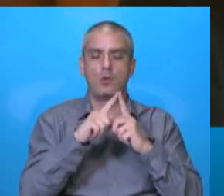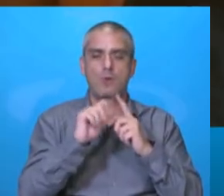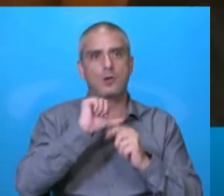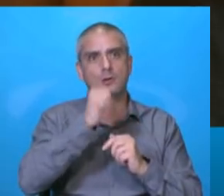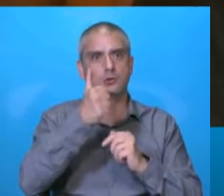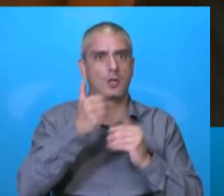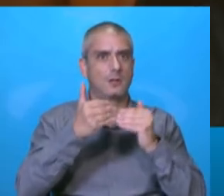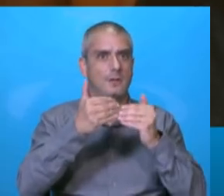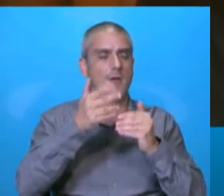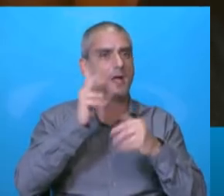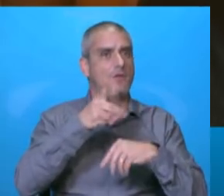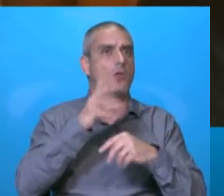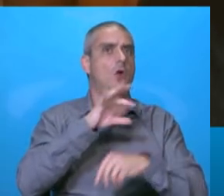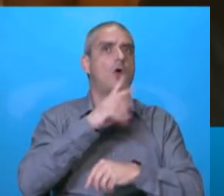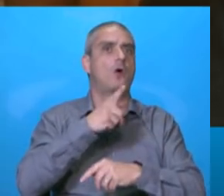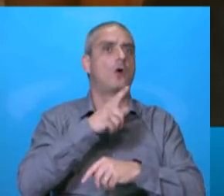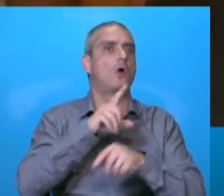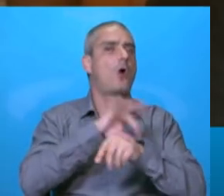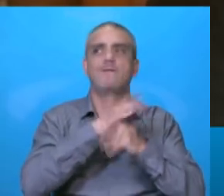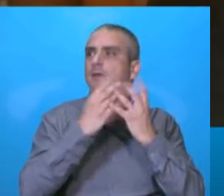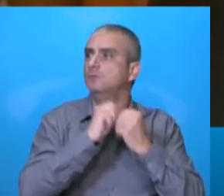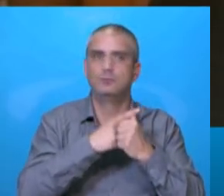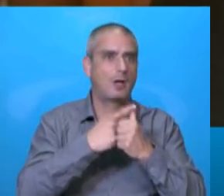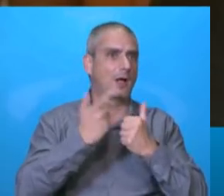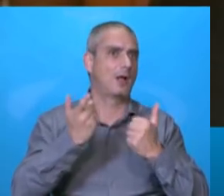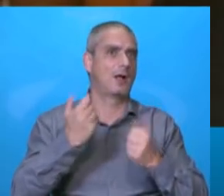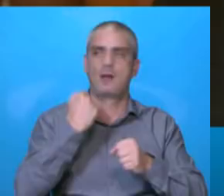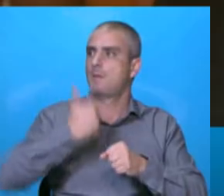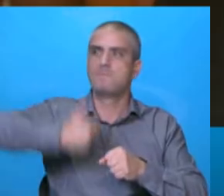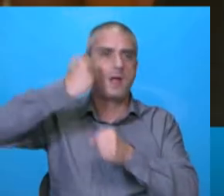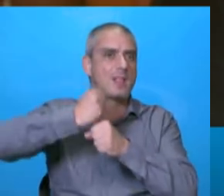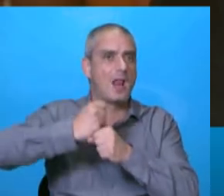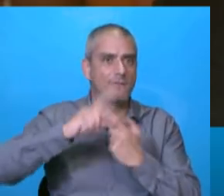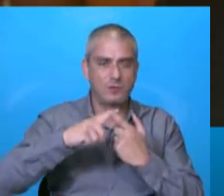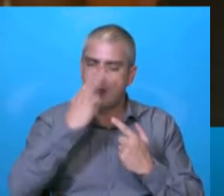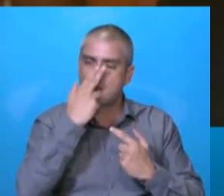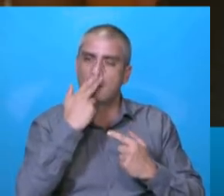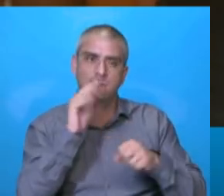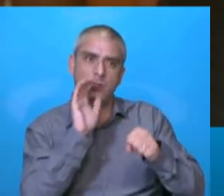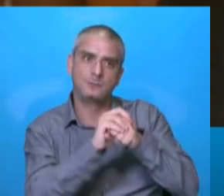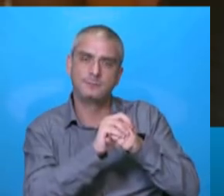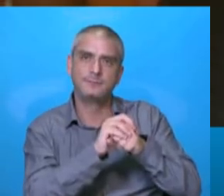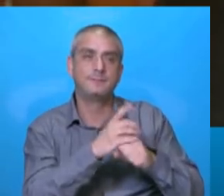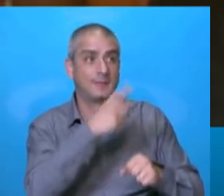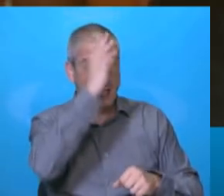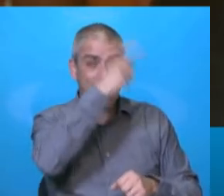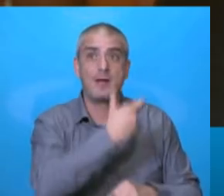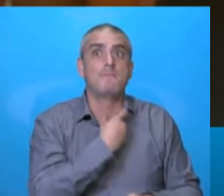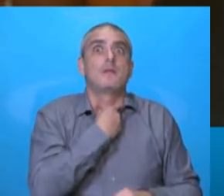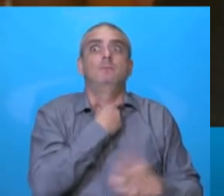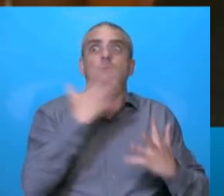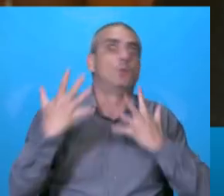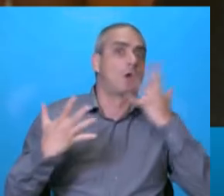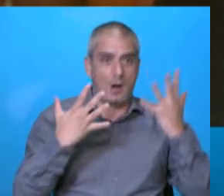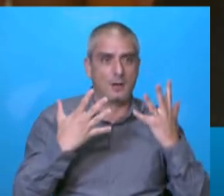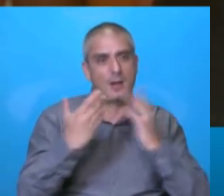רופאי משפחה, אפילו מעבידים שינסו לזהות מצוקה אצל גברים לפני